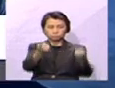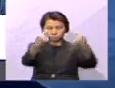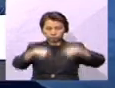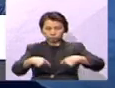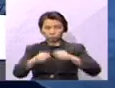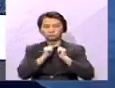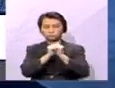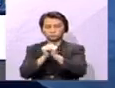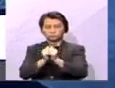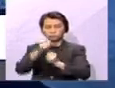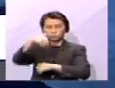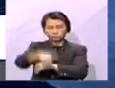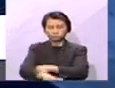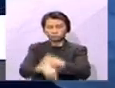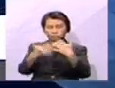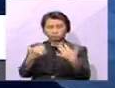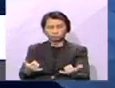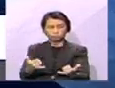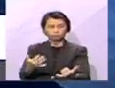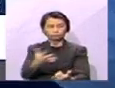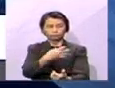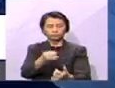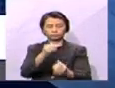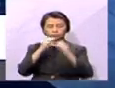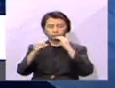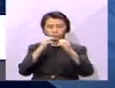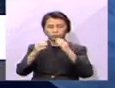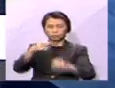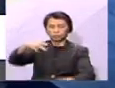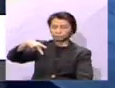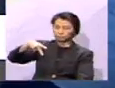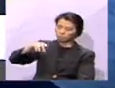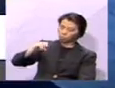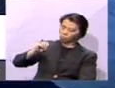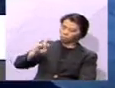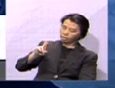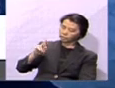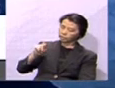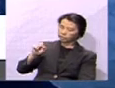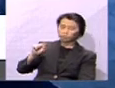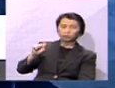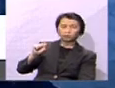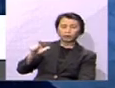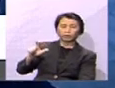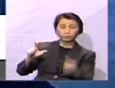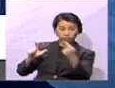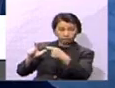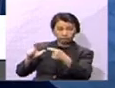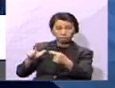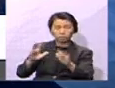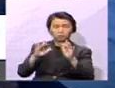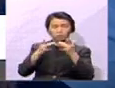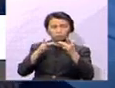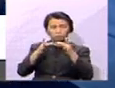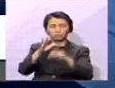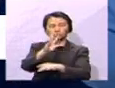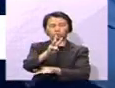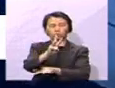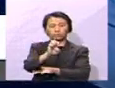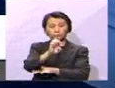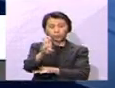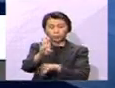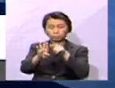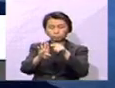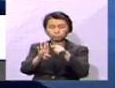bersama-sama pada malam ini dan bercakap mengenai portal ini sebenarnya ianya mengandungi pelbagai maklumat termasuk